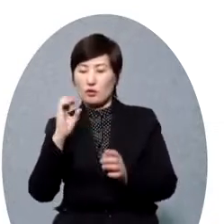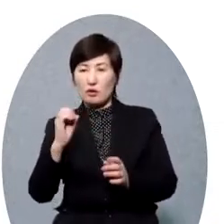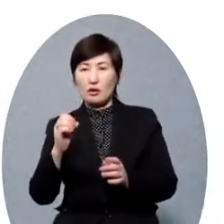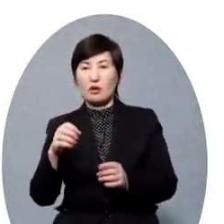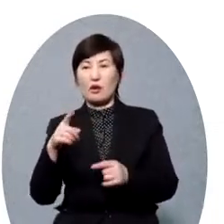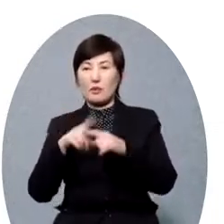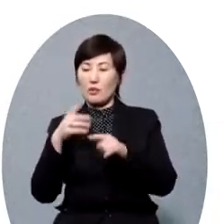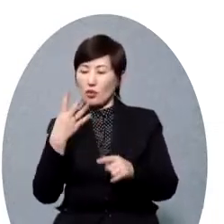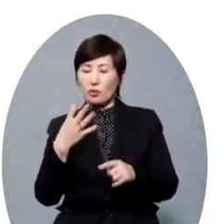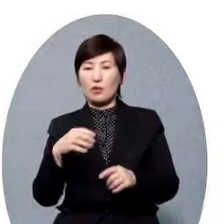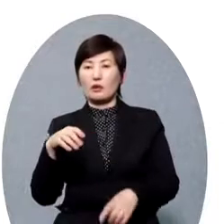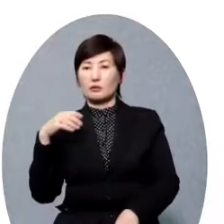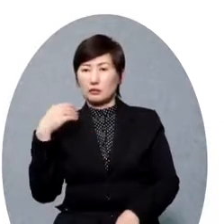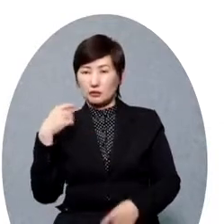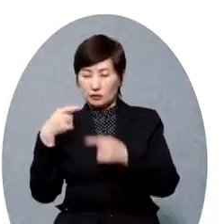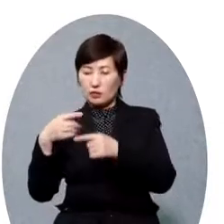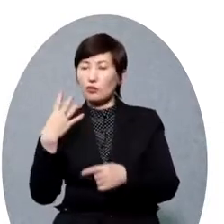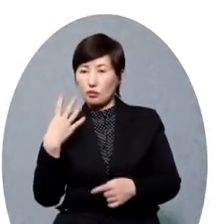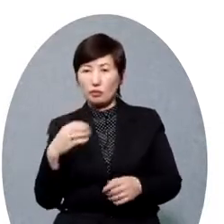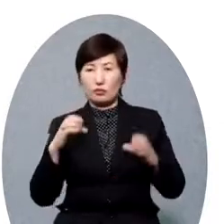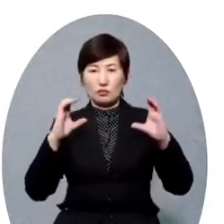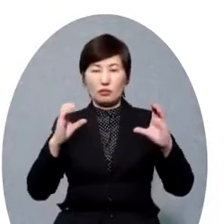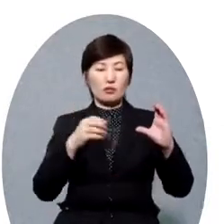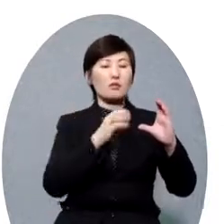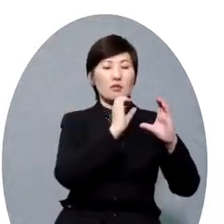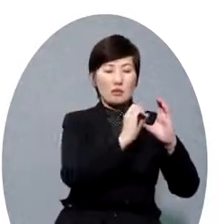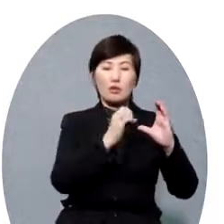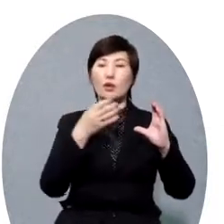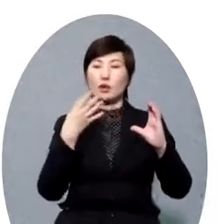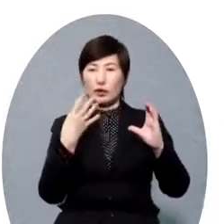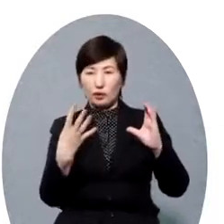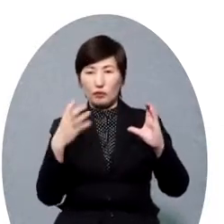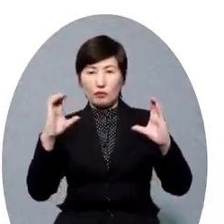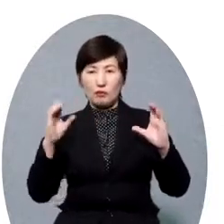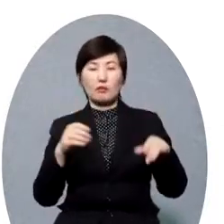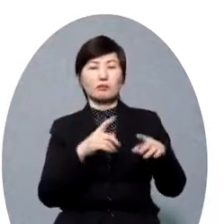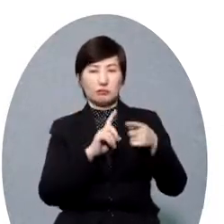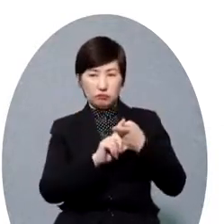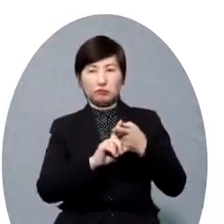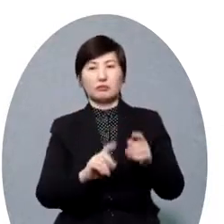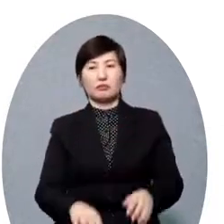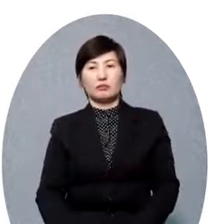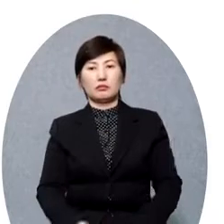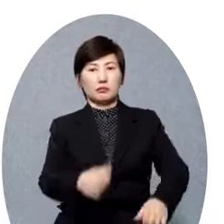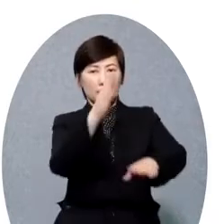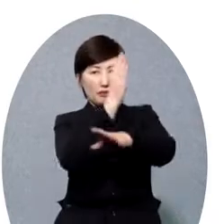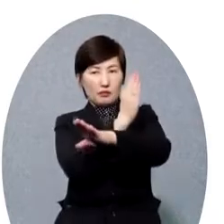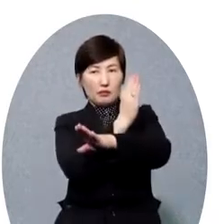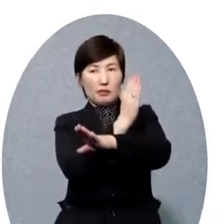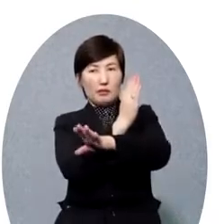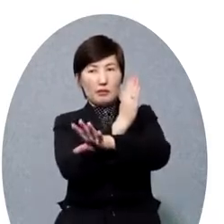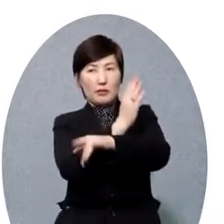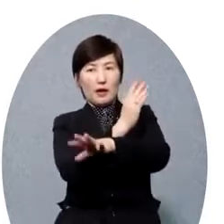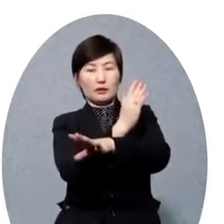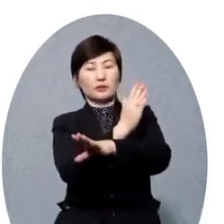гэсэн цэгээр огтлох нь. За гарапагийг байгуулъя. За OY тэнхлэгийг 0, 4, OX